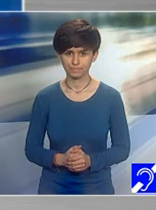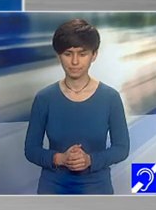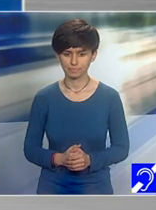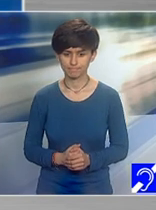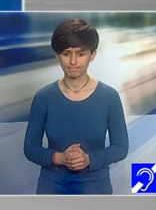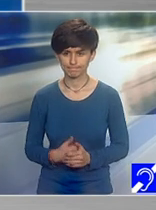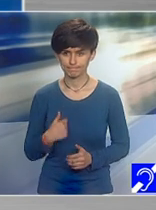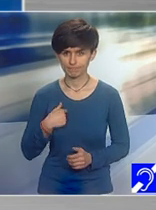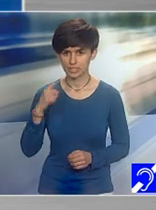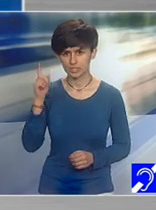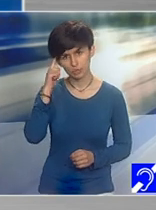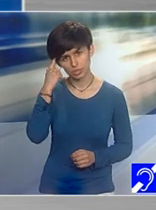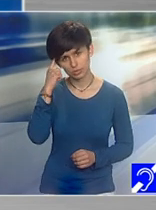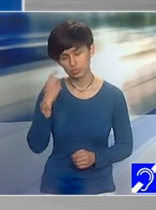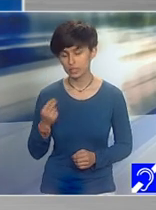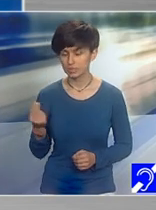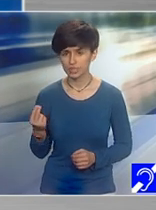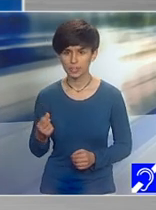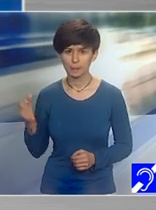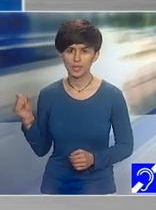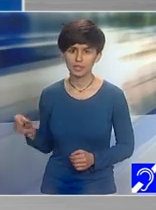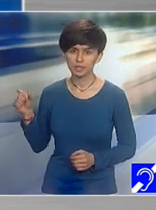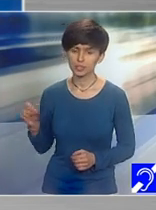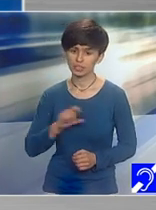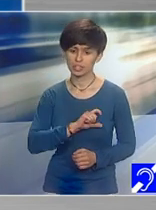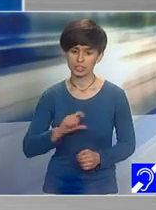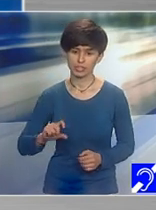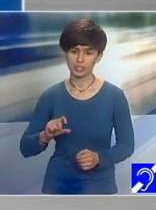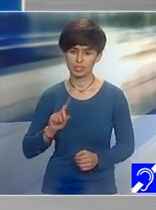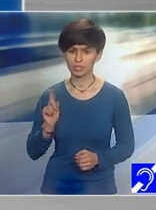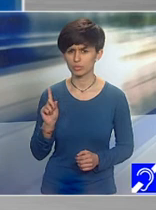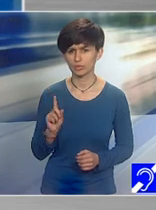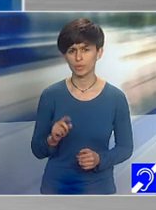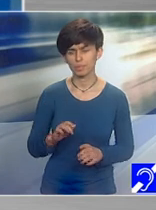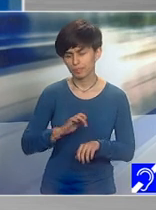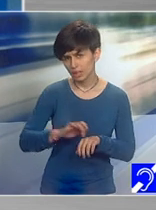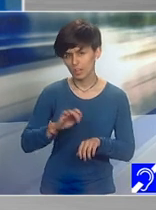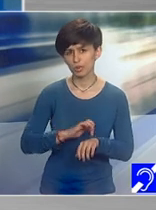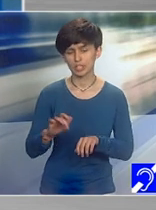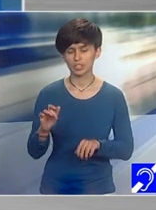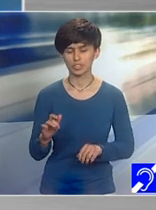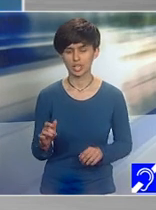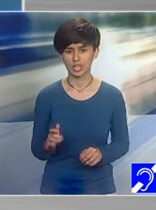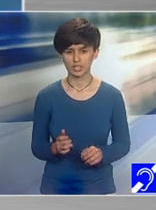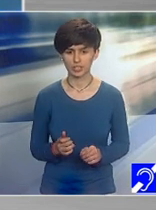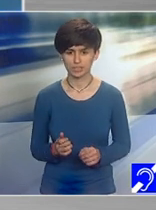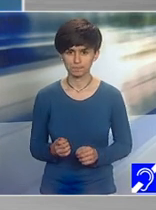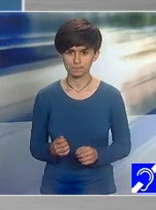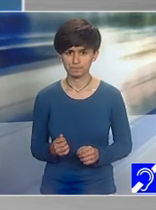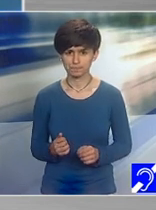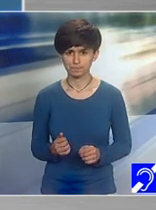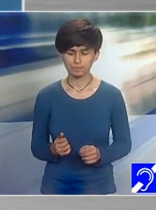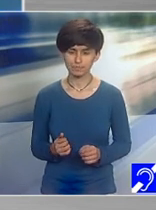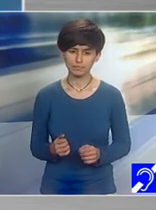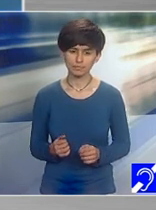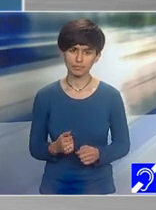nu știu de ce cei care erau vinovați nu au încercam măcar să, adică vinovați, care răspundeau de acea groapă de gunoi și